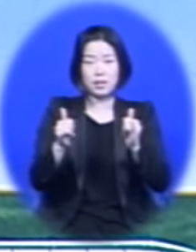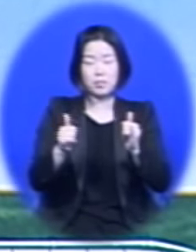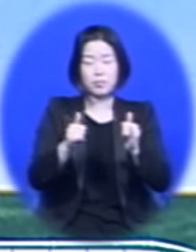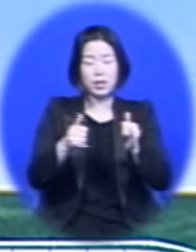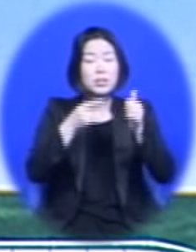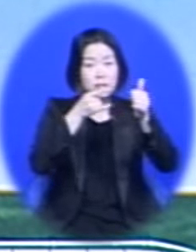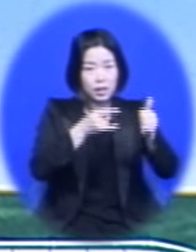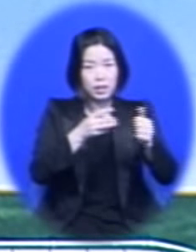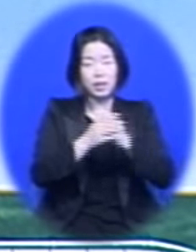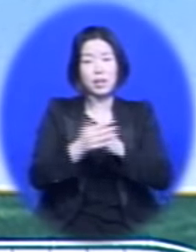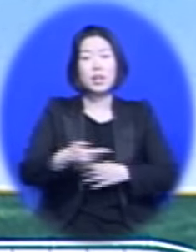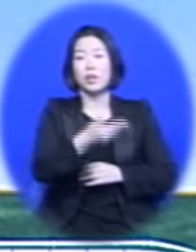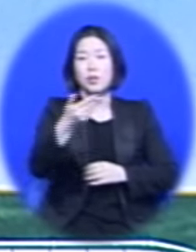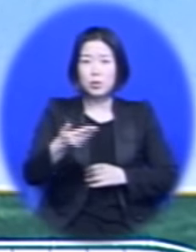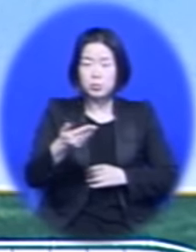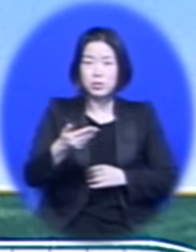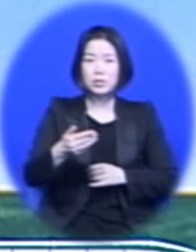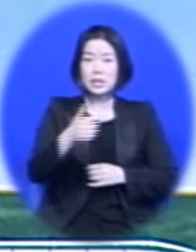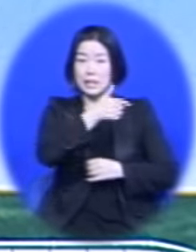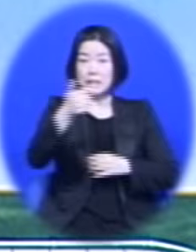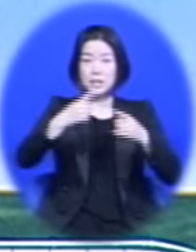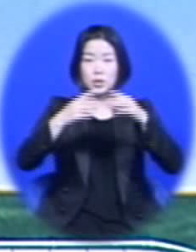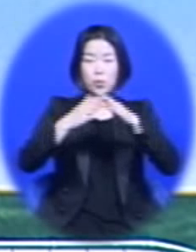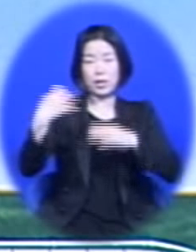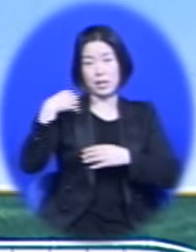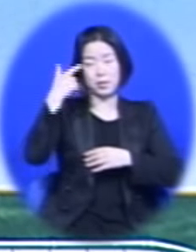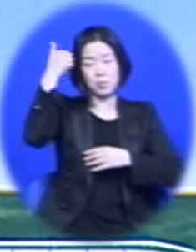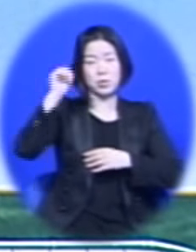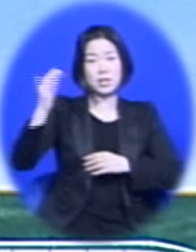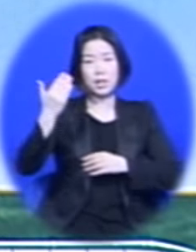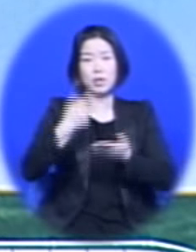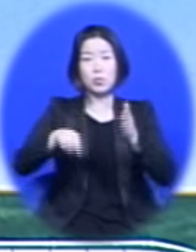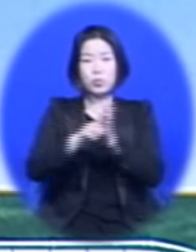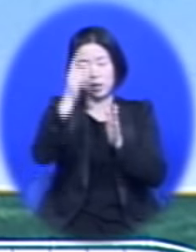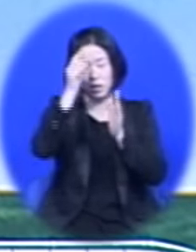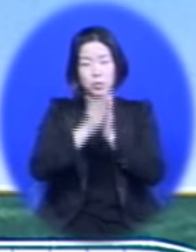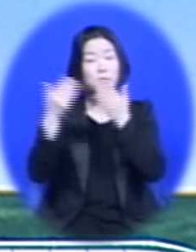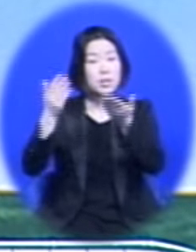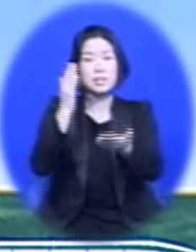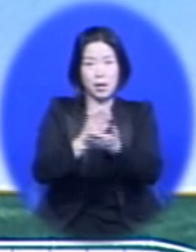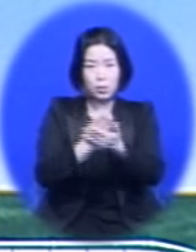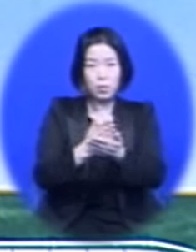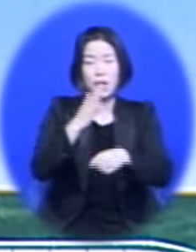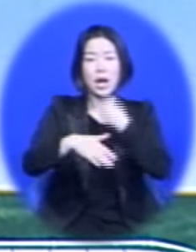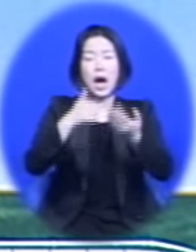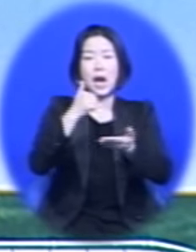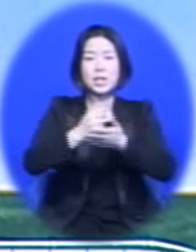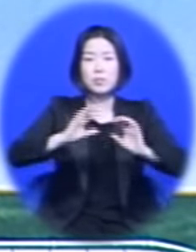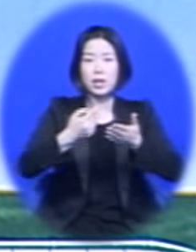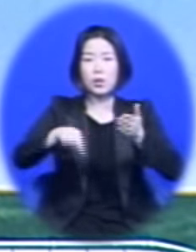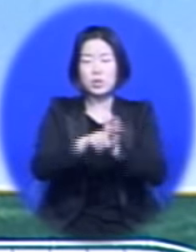그분들에게 여러분들은 큰 교회 담임 목사가 되기를 위해서 기도하지 말고 하나님의 나라를 위해서 죽게